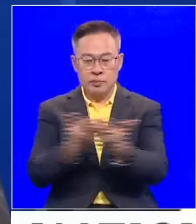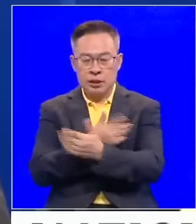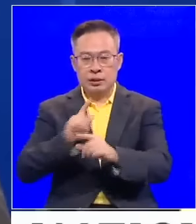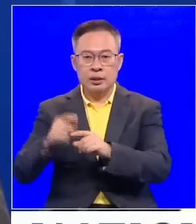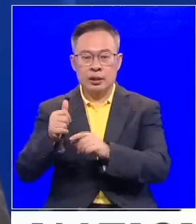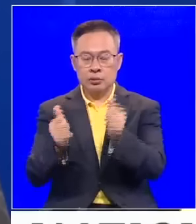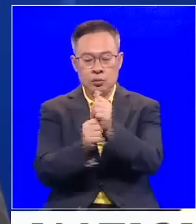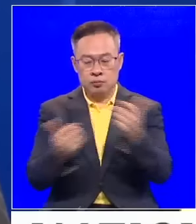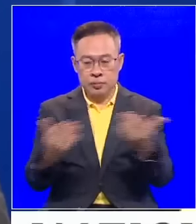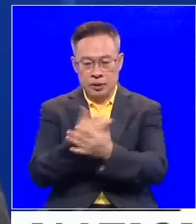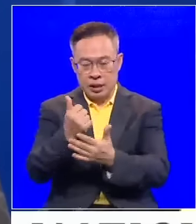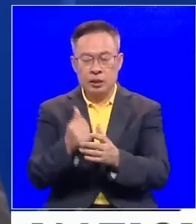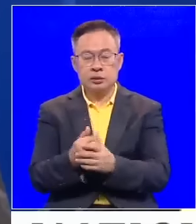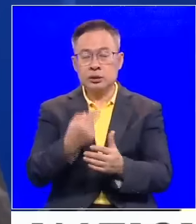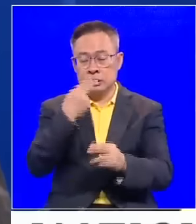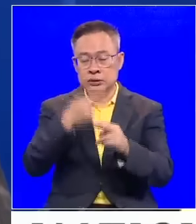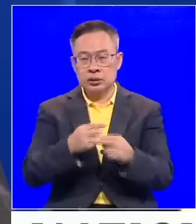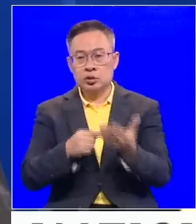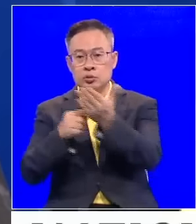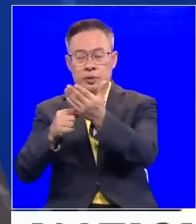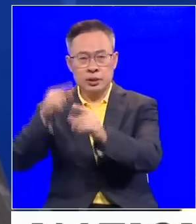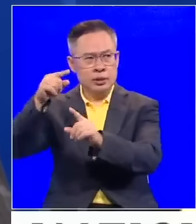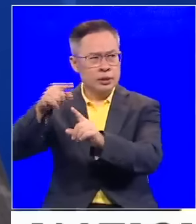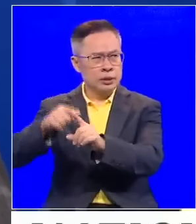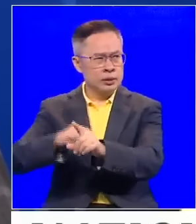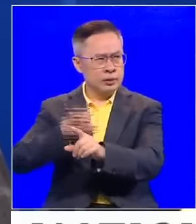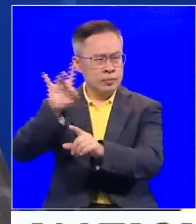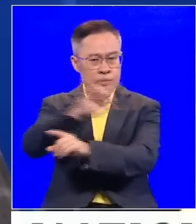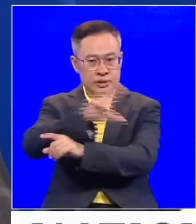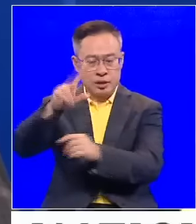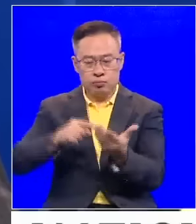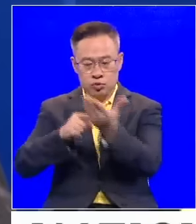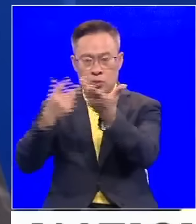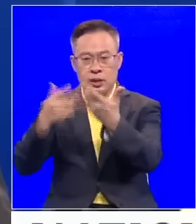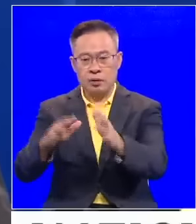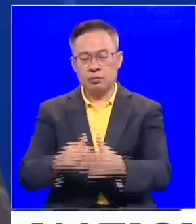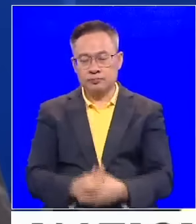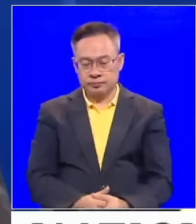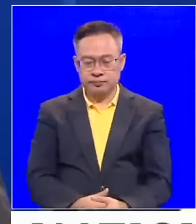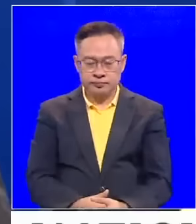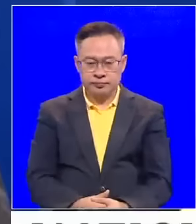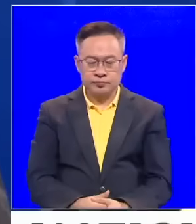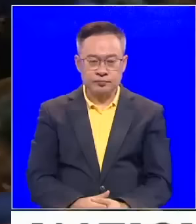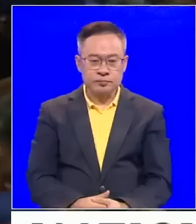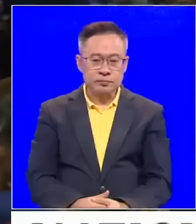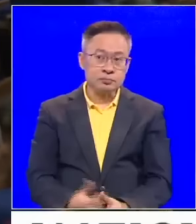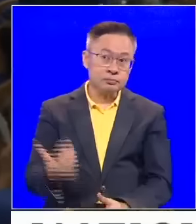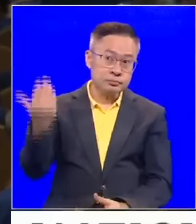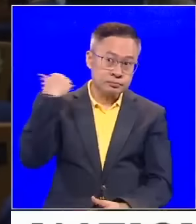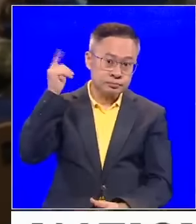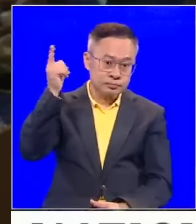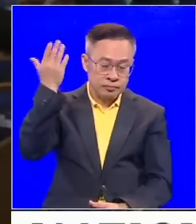แต่วันที่3สิงหาคมแล้วด้วย เป็นที่มาหรือเปล่า ค่ะ วันก่อนอดีตนายกไปงานศ